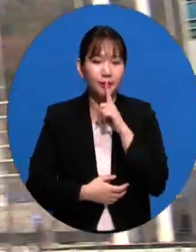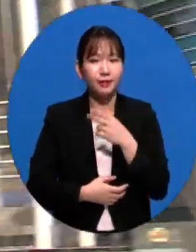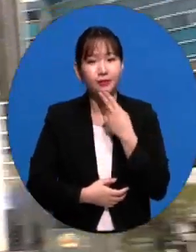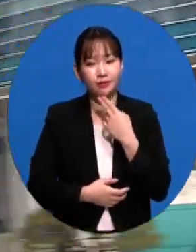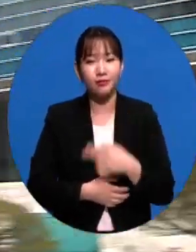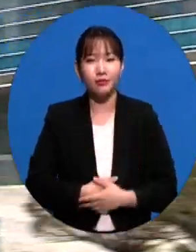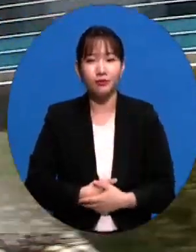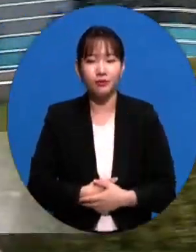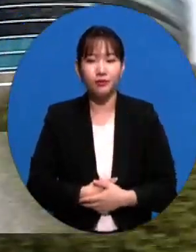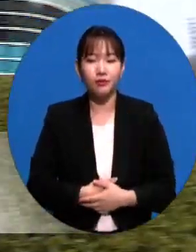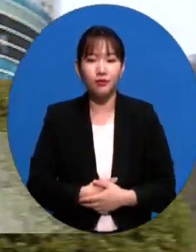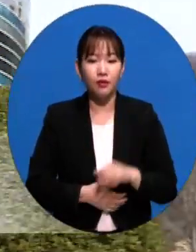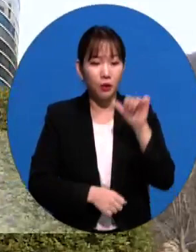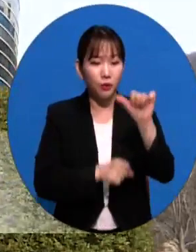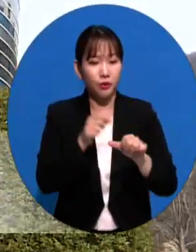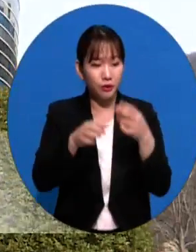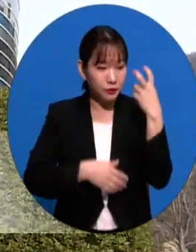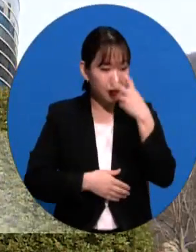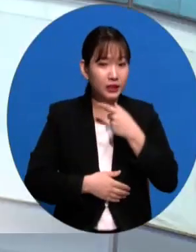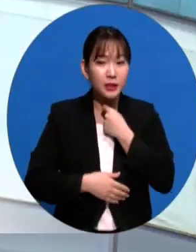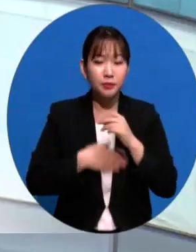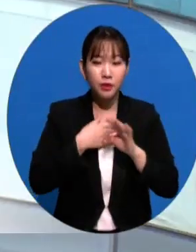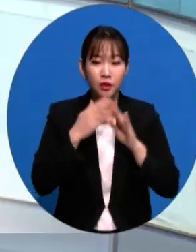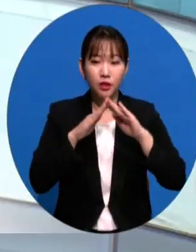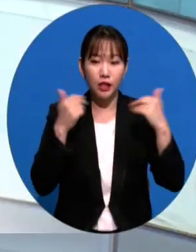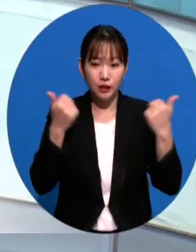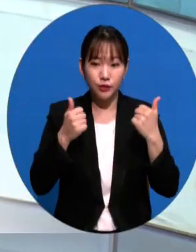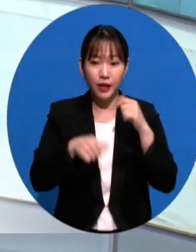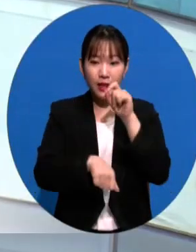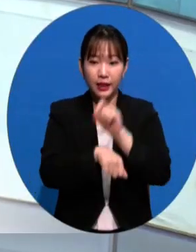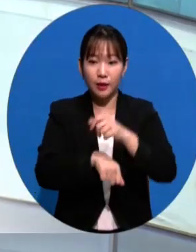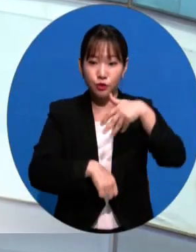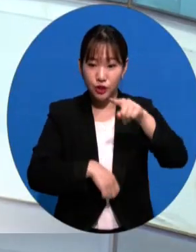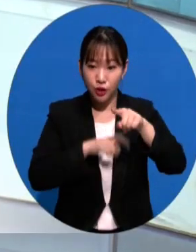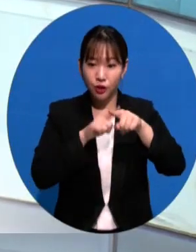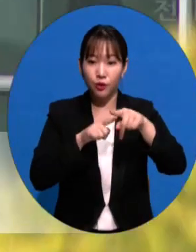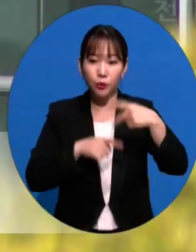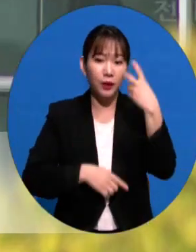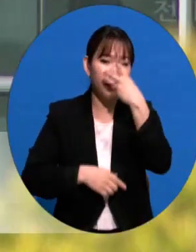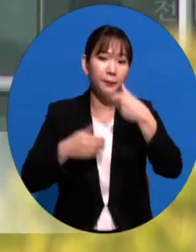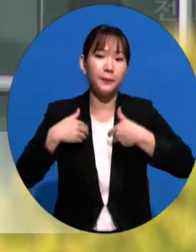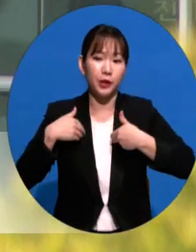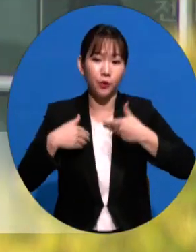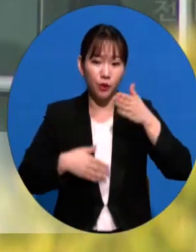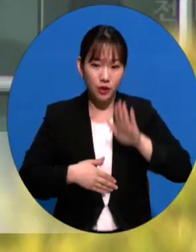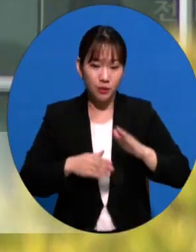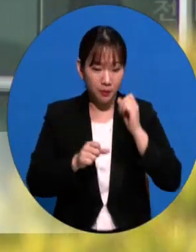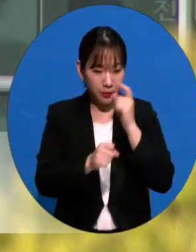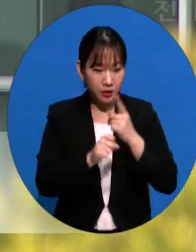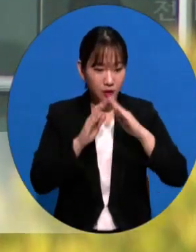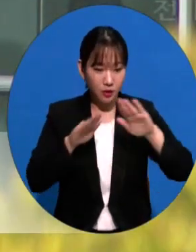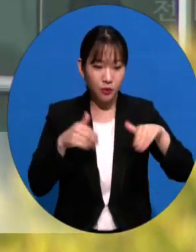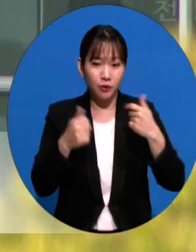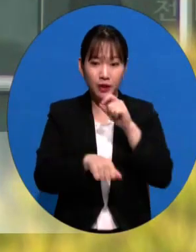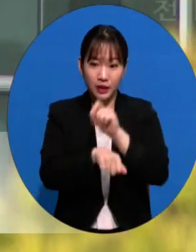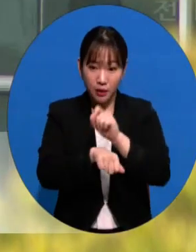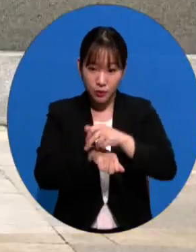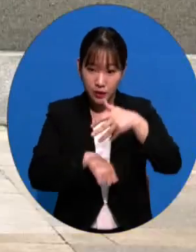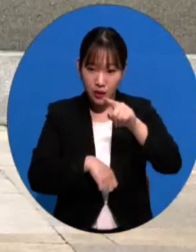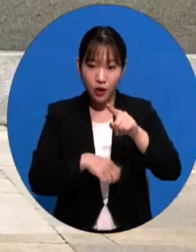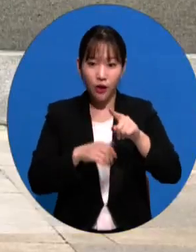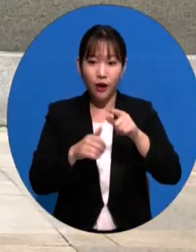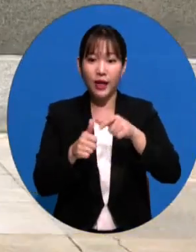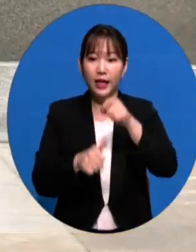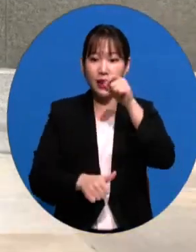5년치 사무관리비를 들여다보겠다면 전남도우의 사무처도 대상에 포함되지만 이미 전남도후의 사무처는 인사권